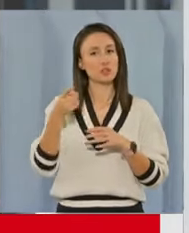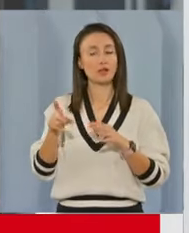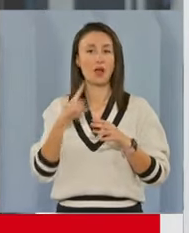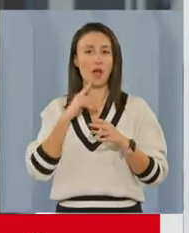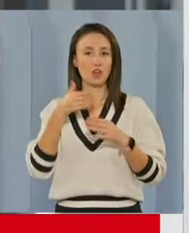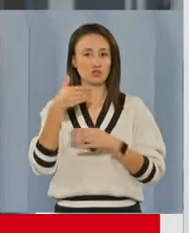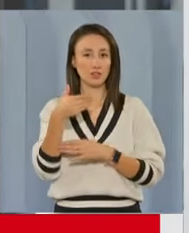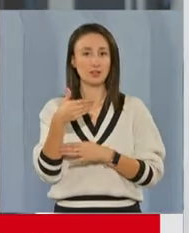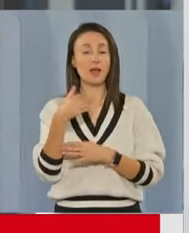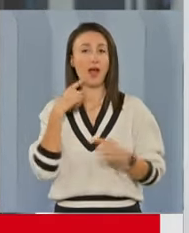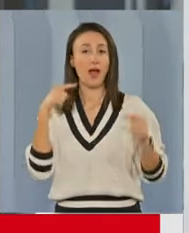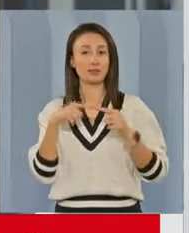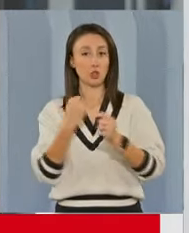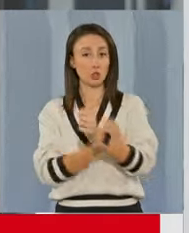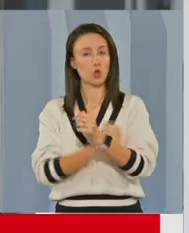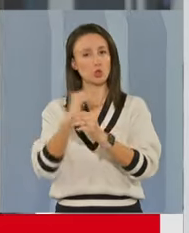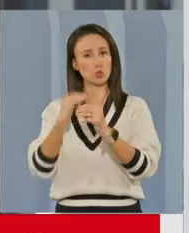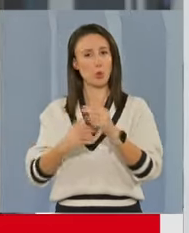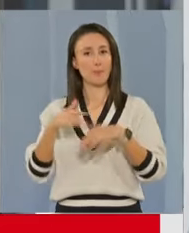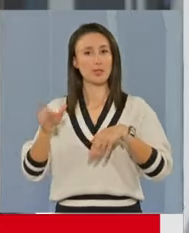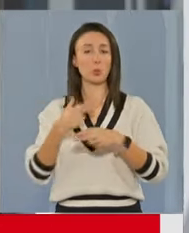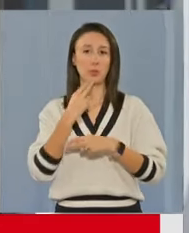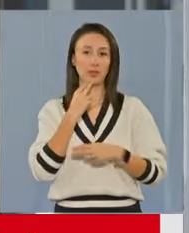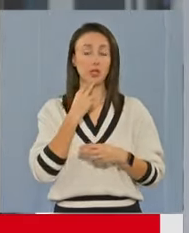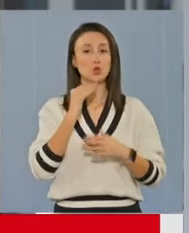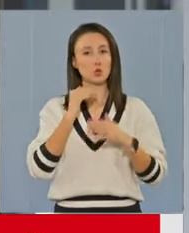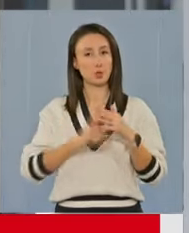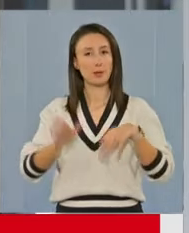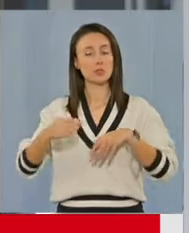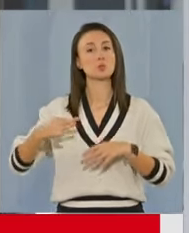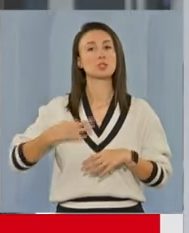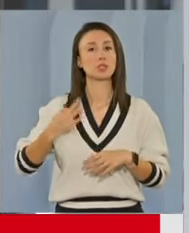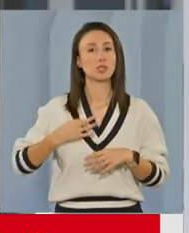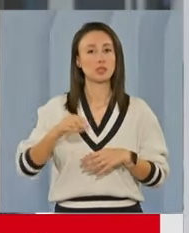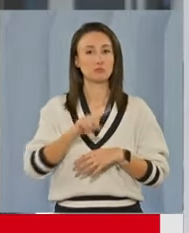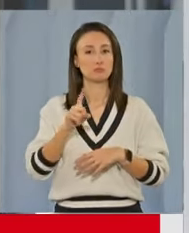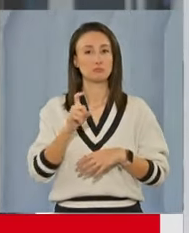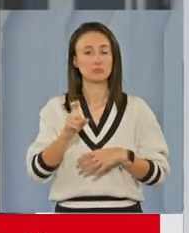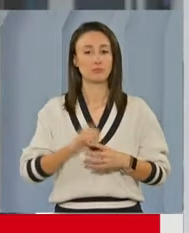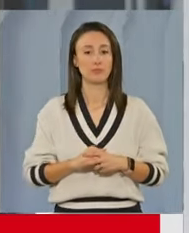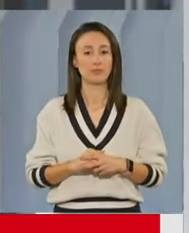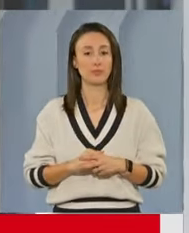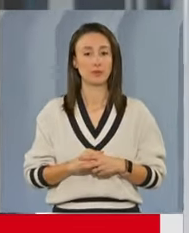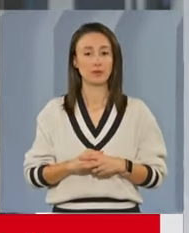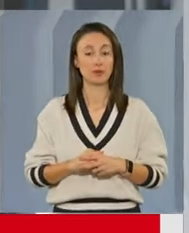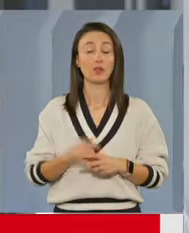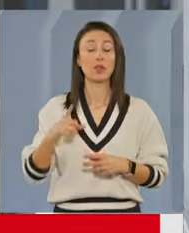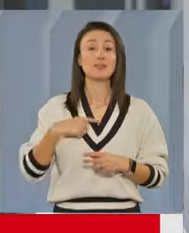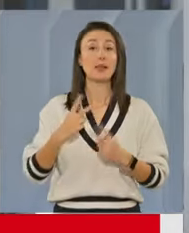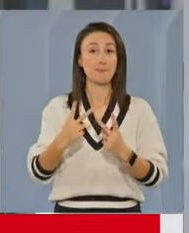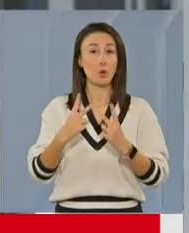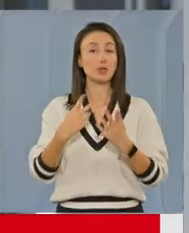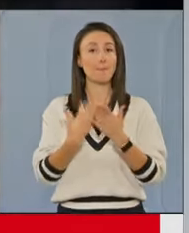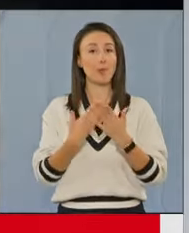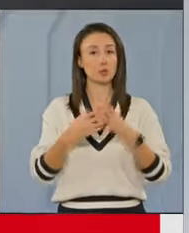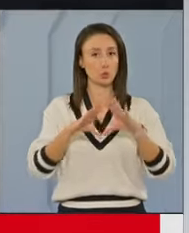agenții antidrog din subordinea Ministerului de Interne în subordinea Ministerului Sănătății este o mișcare foarte importantă pentru